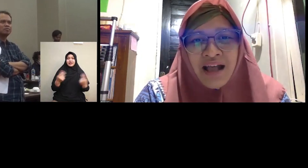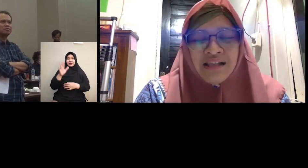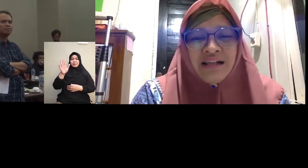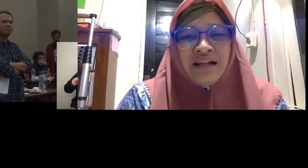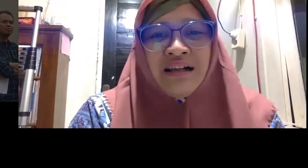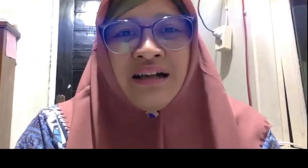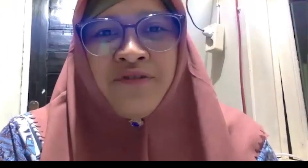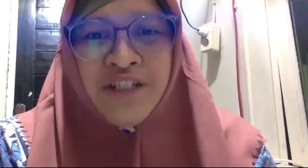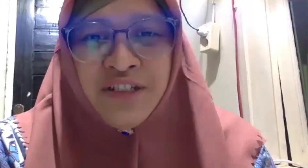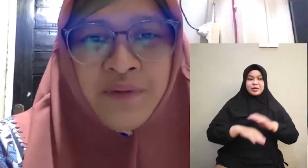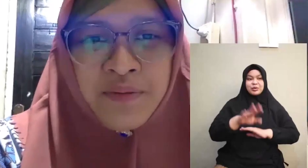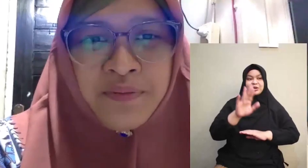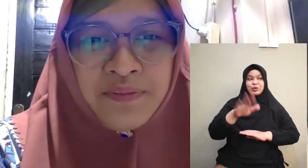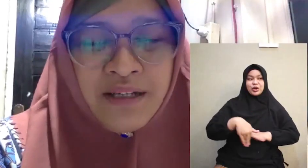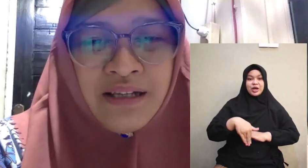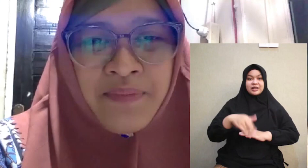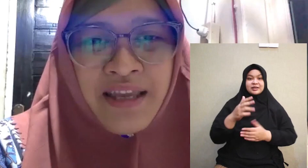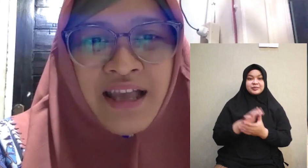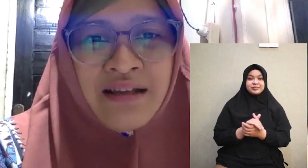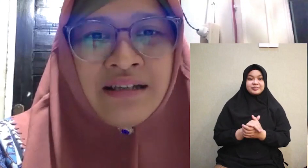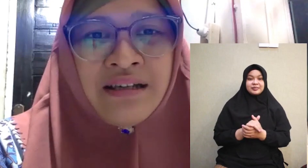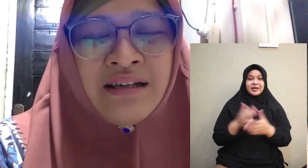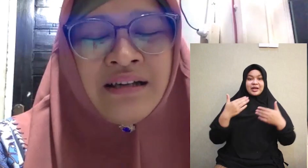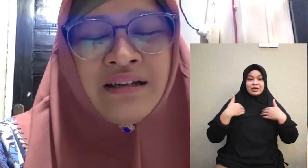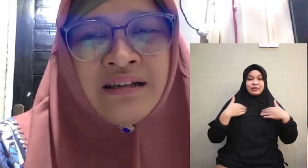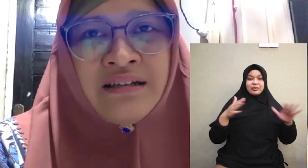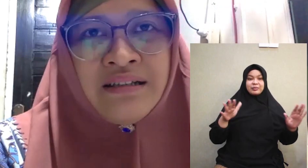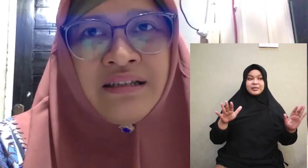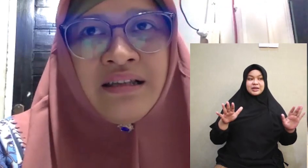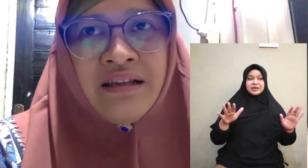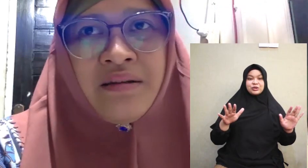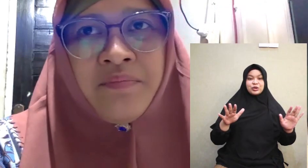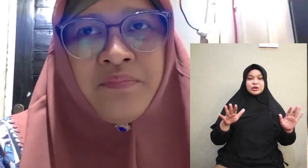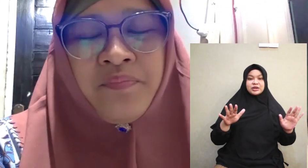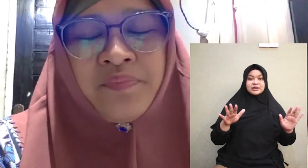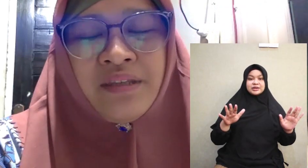beberapa Freedom apa ya